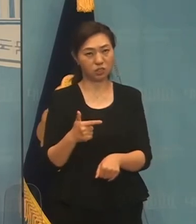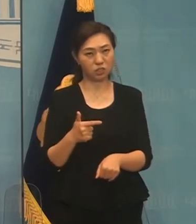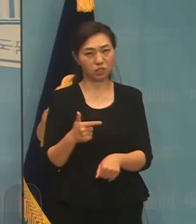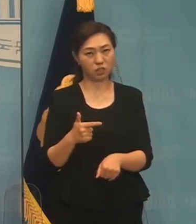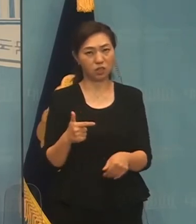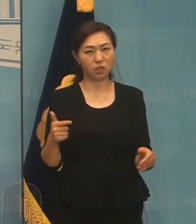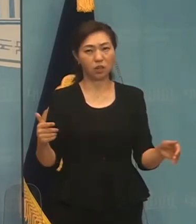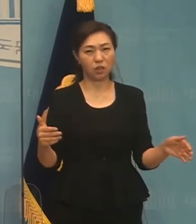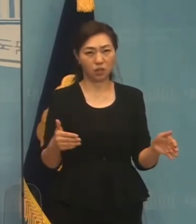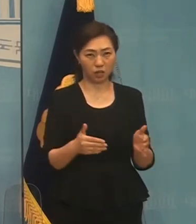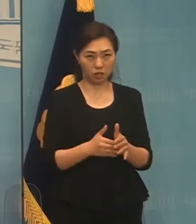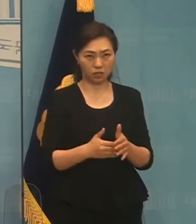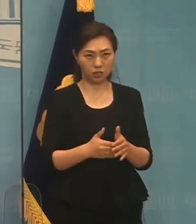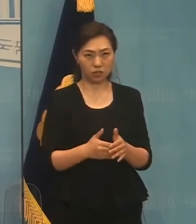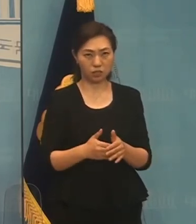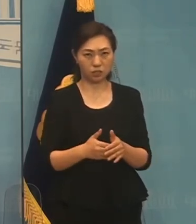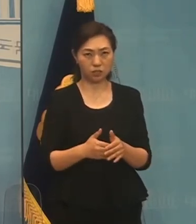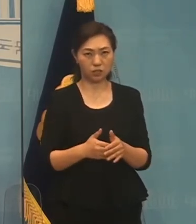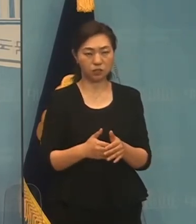절대